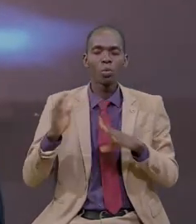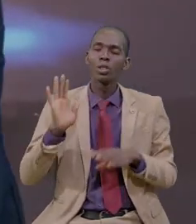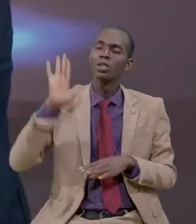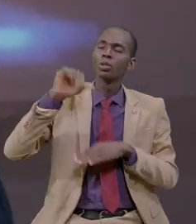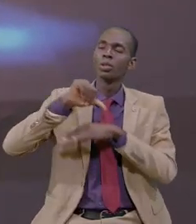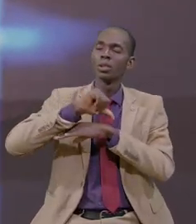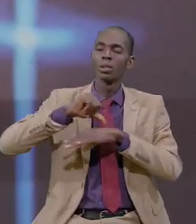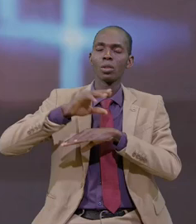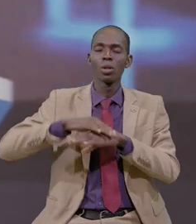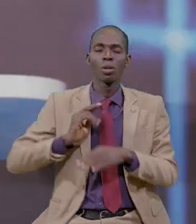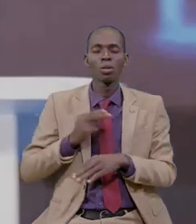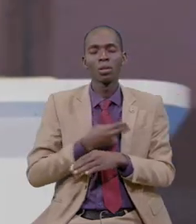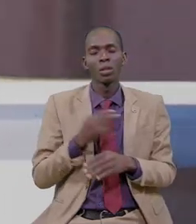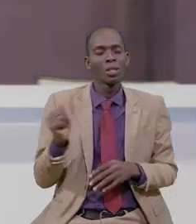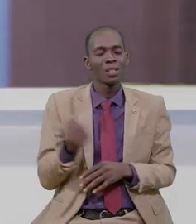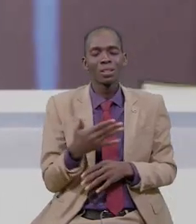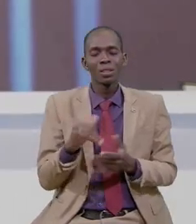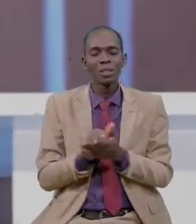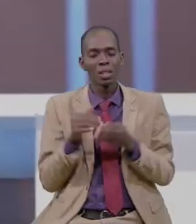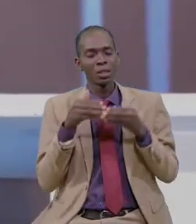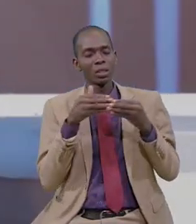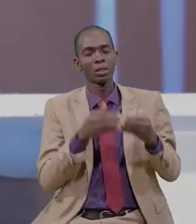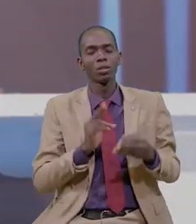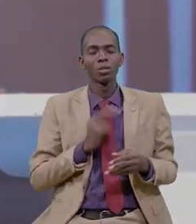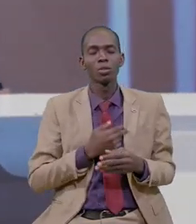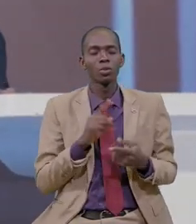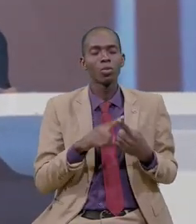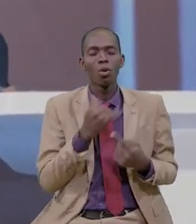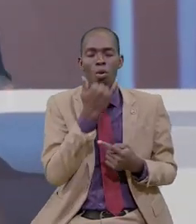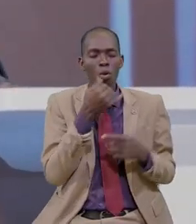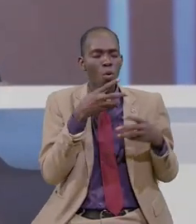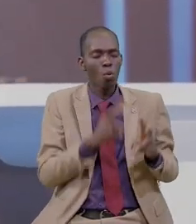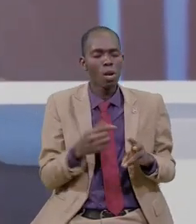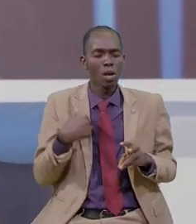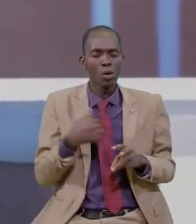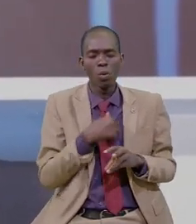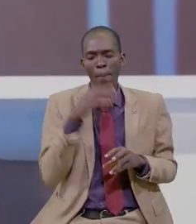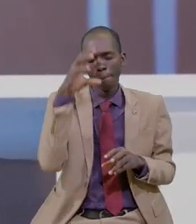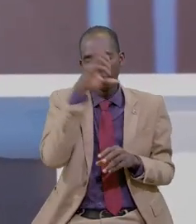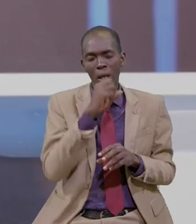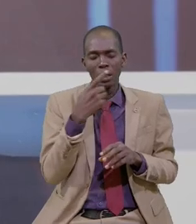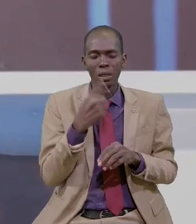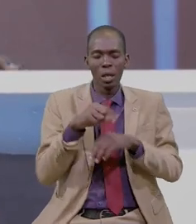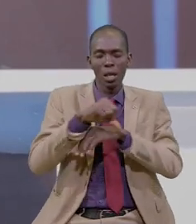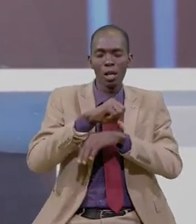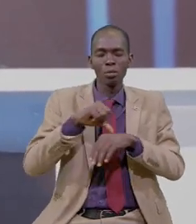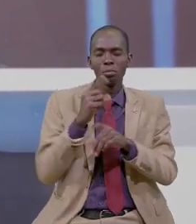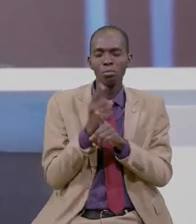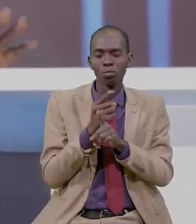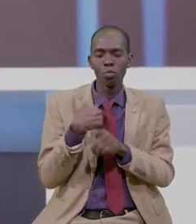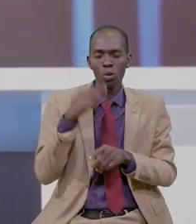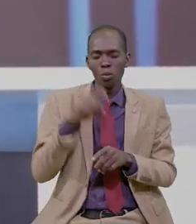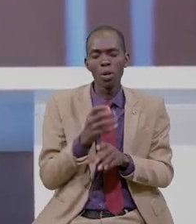qui nous amène à aller dans la mauvaise direction et nous n'avons pas l'onction que nous devrions avoir.